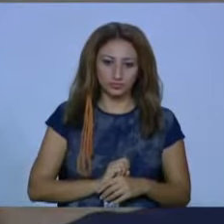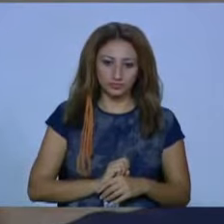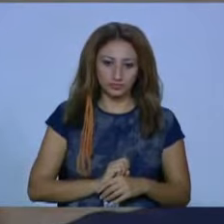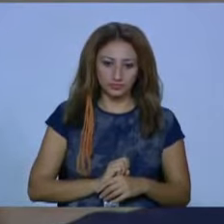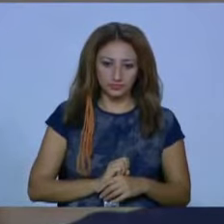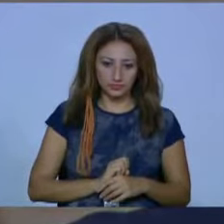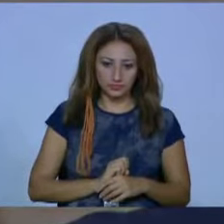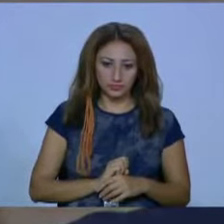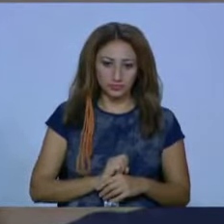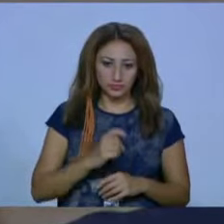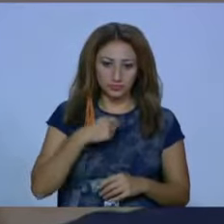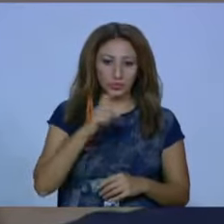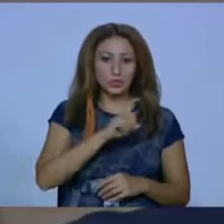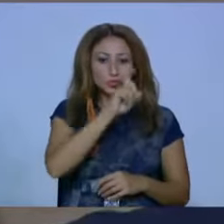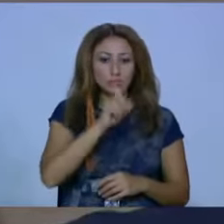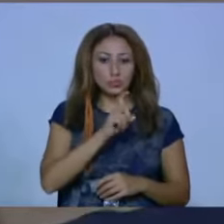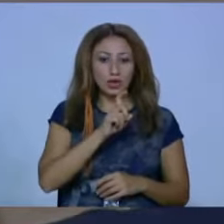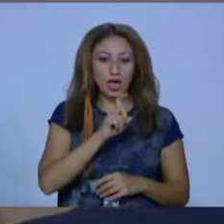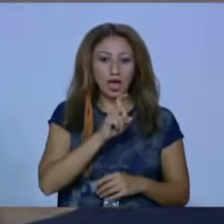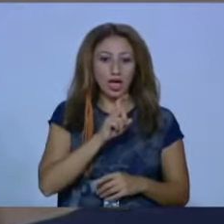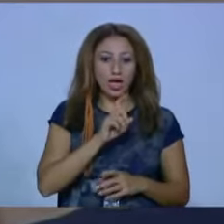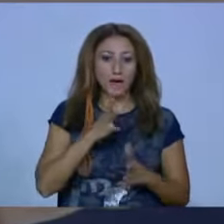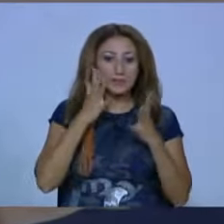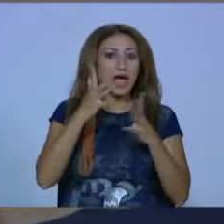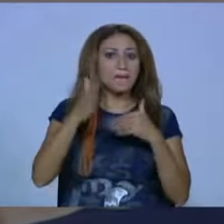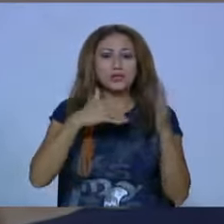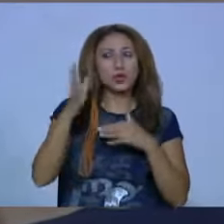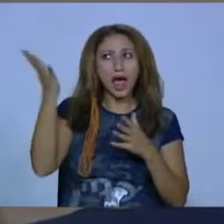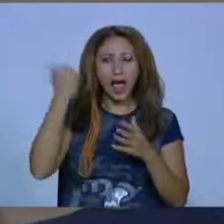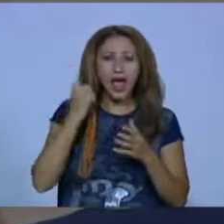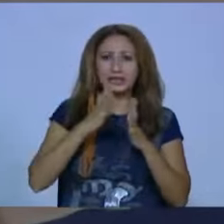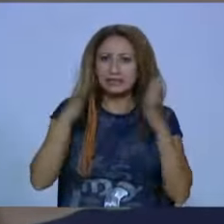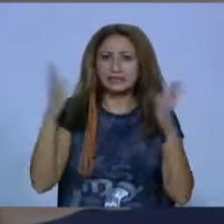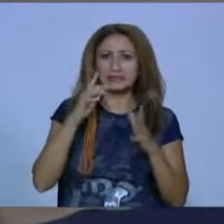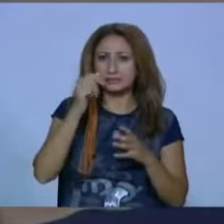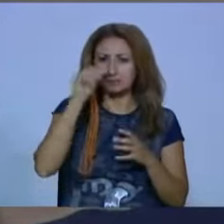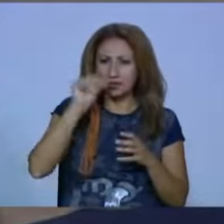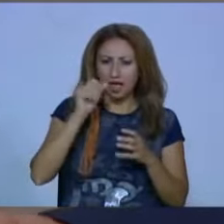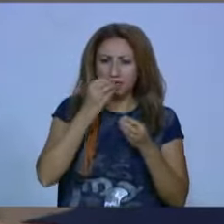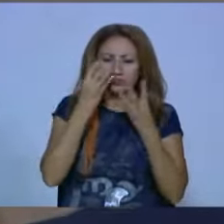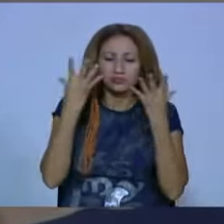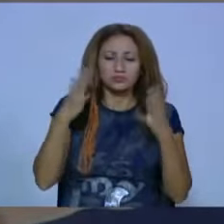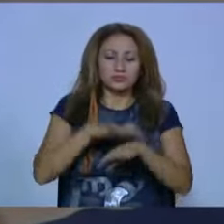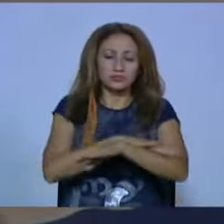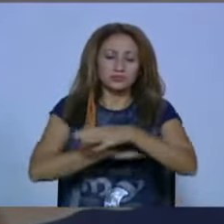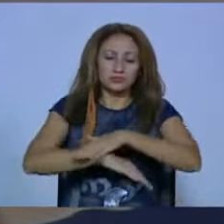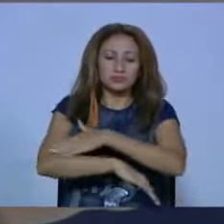انا اساله كتير زي ما قال اشرف كده يبدا يزعق وبعدين وبتاع اسمع الكلام وبتاع.